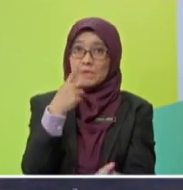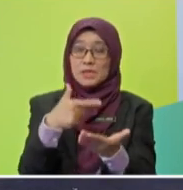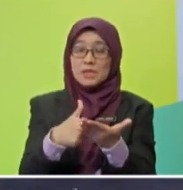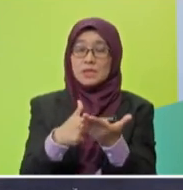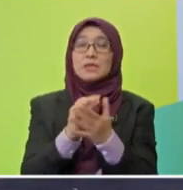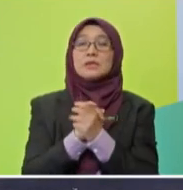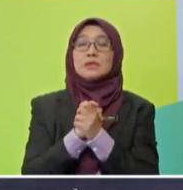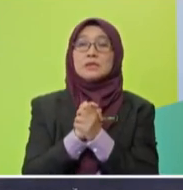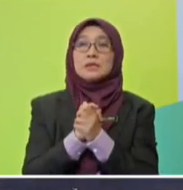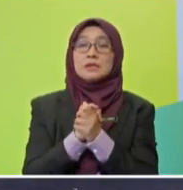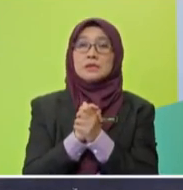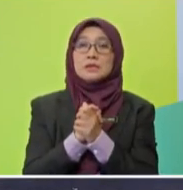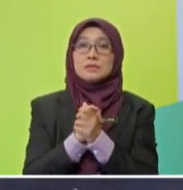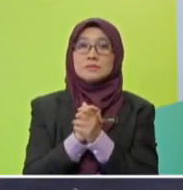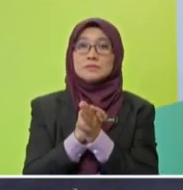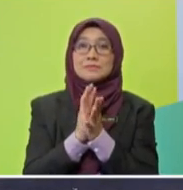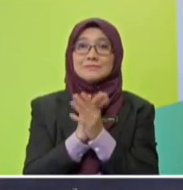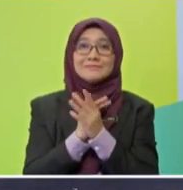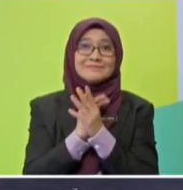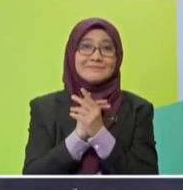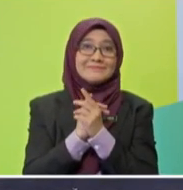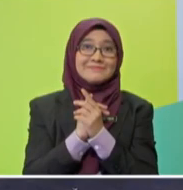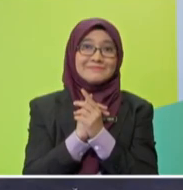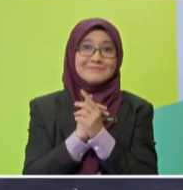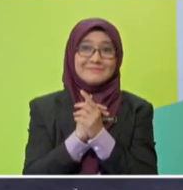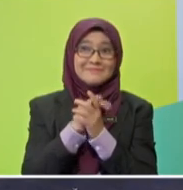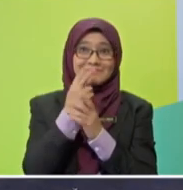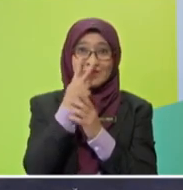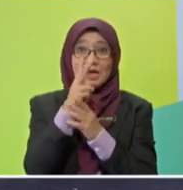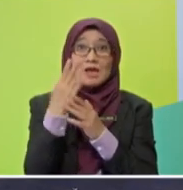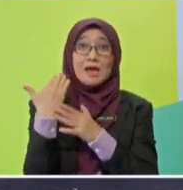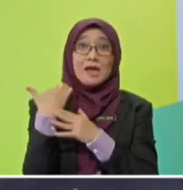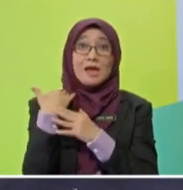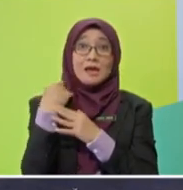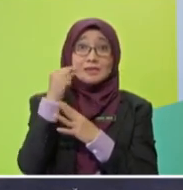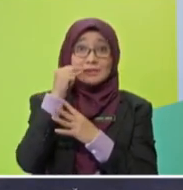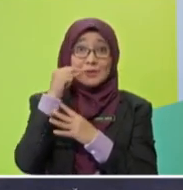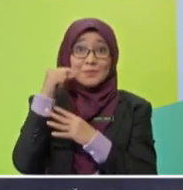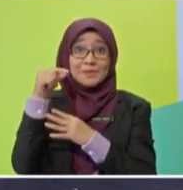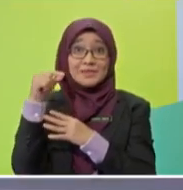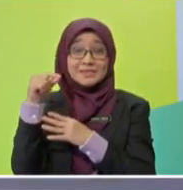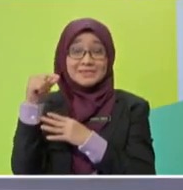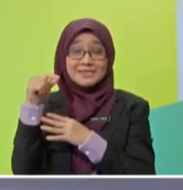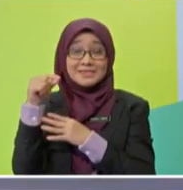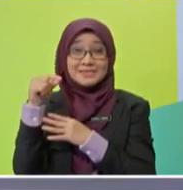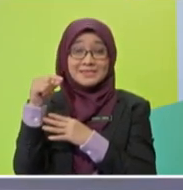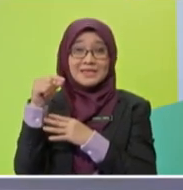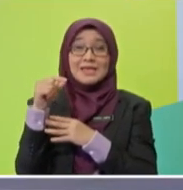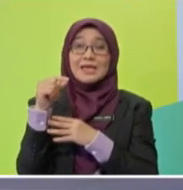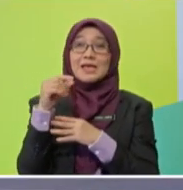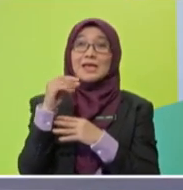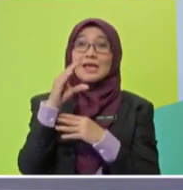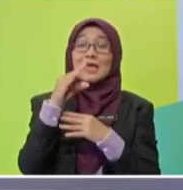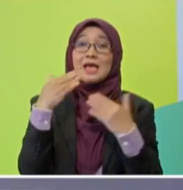lagi di atas meja saya nampak Ada pensil satu pensil kayu dan satu pensil